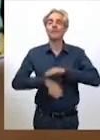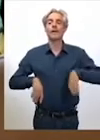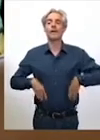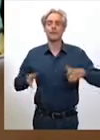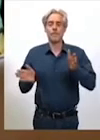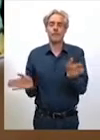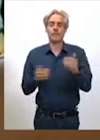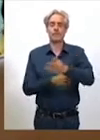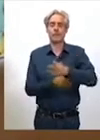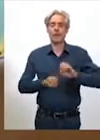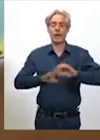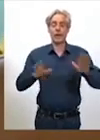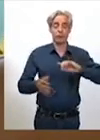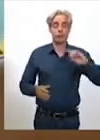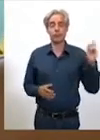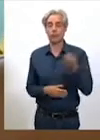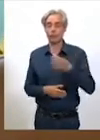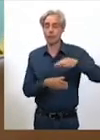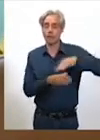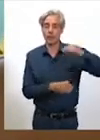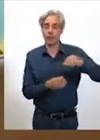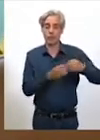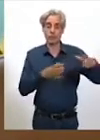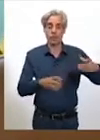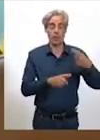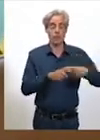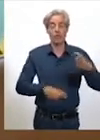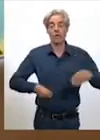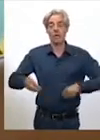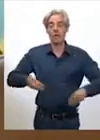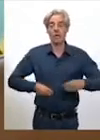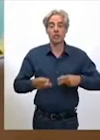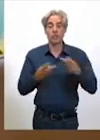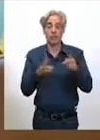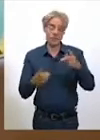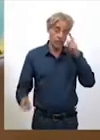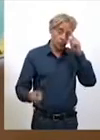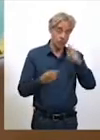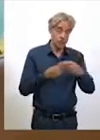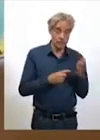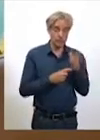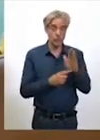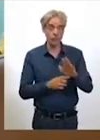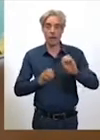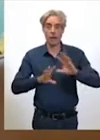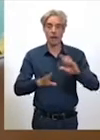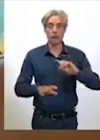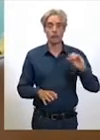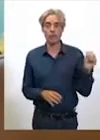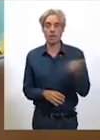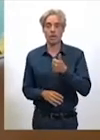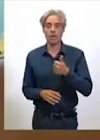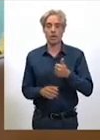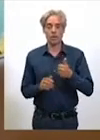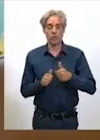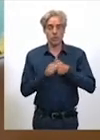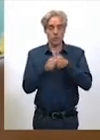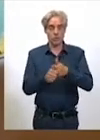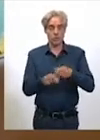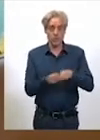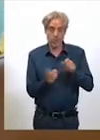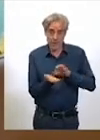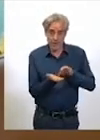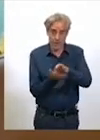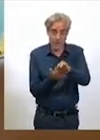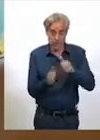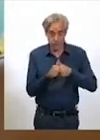clair à l'ensemble des élus de la majorité, mais surtout à l'ensemble des directions de la ville, afin qu'on puisse tous suivre le même chemin